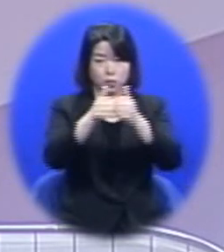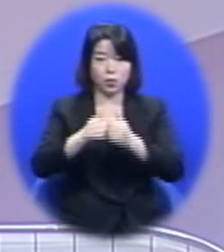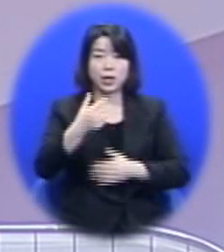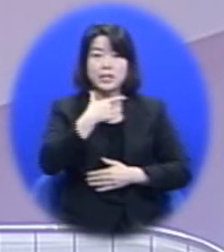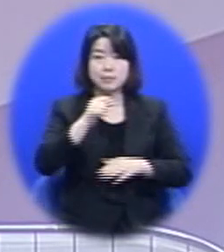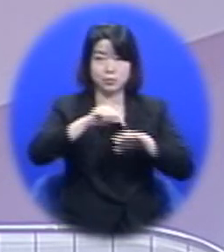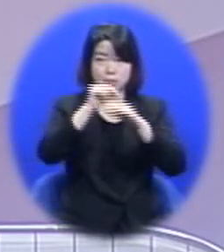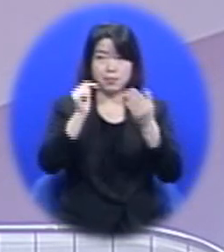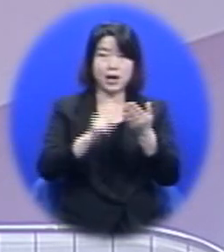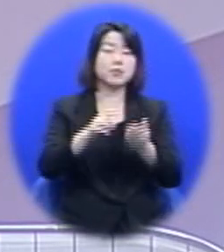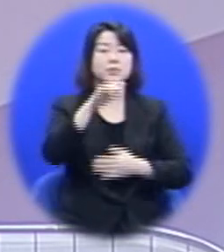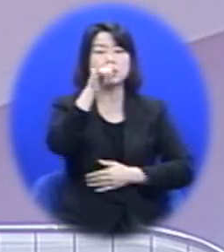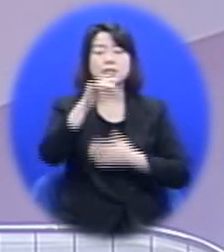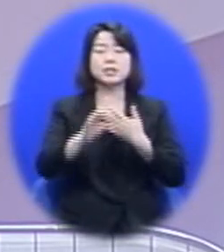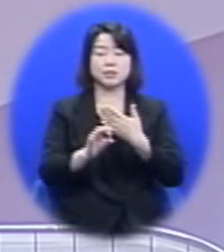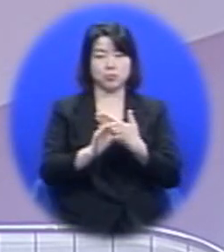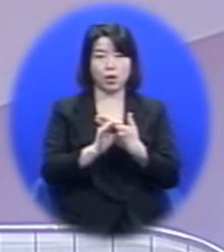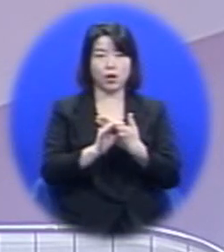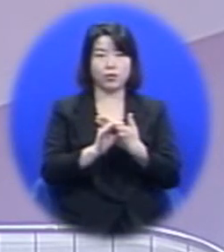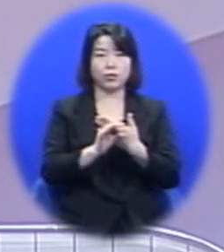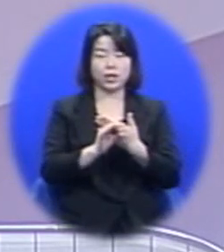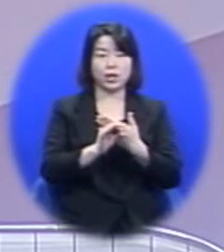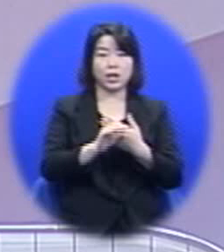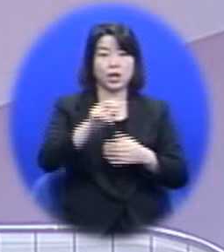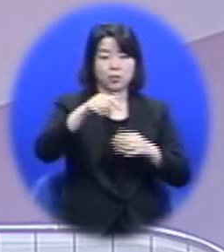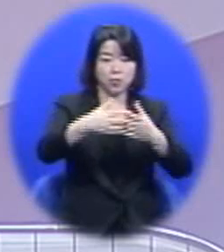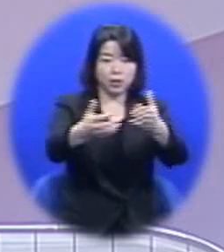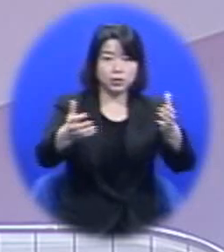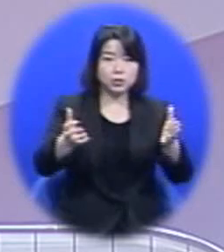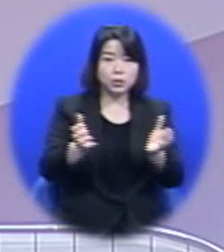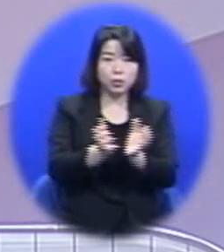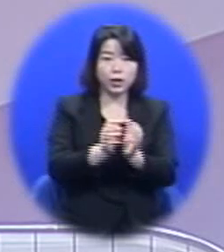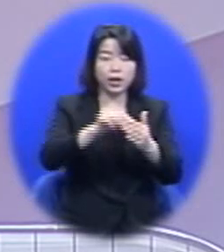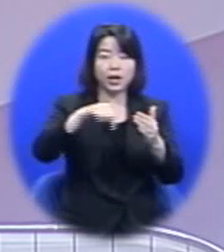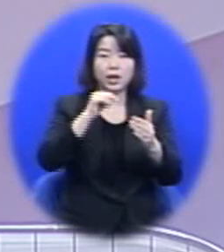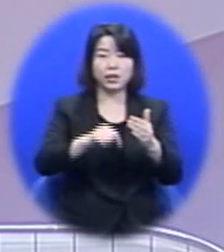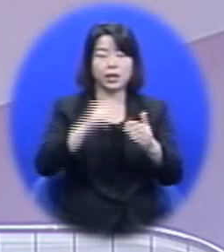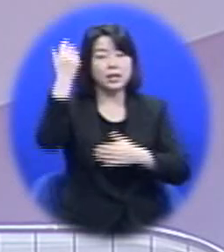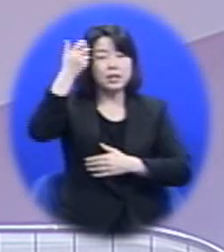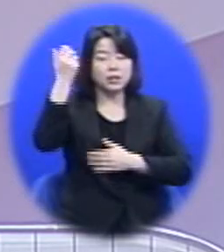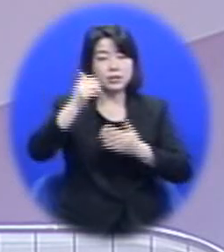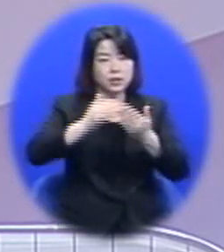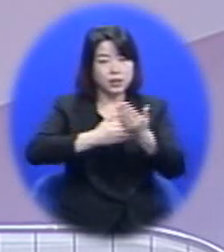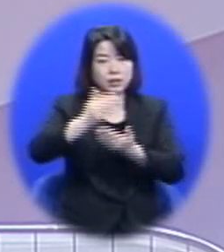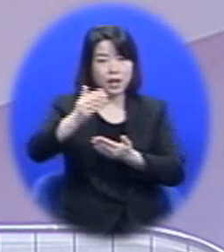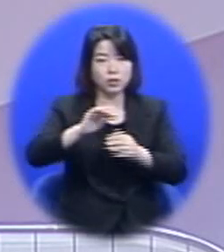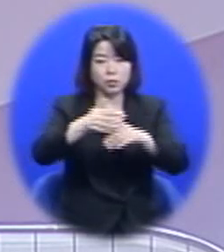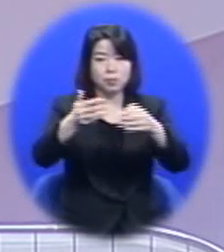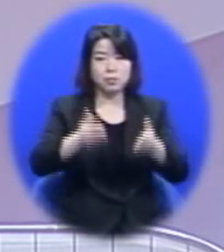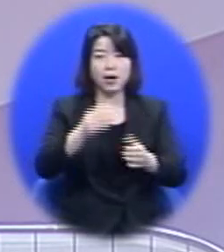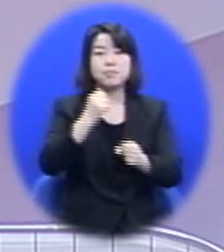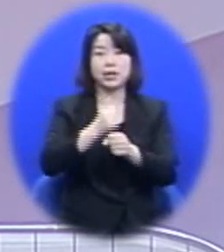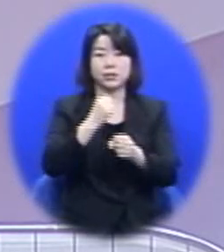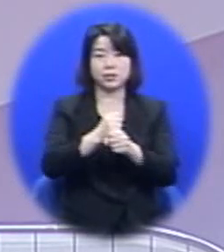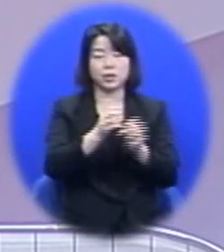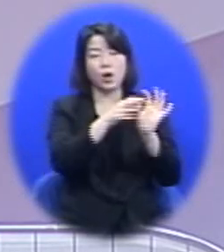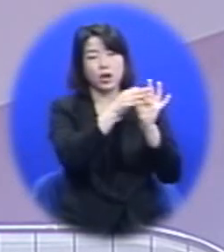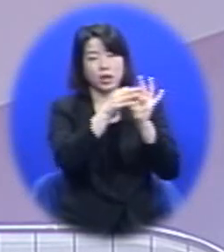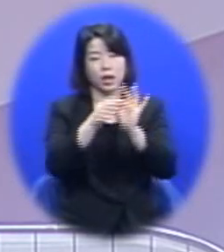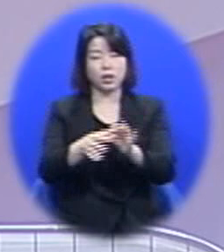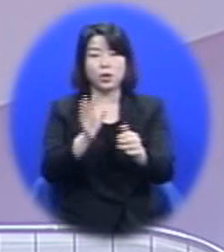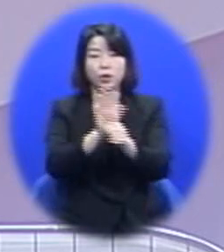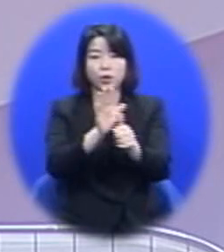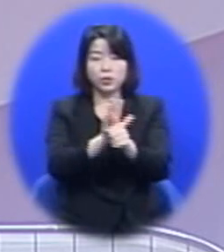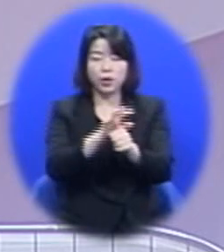마음이 있으시면 속해 안에 영성에게 나눔방 만들어서 서로 끊임없이